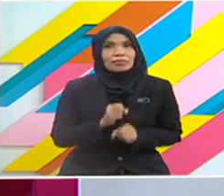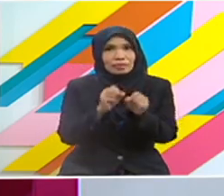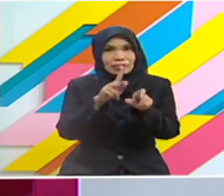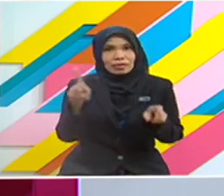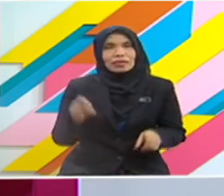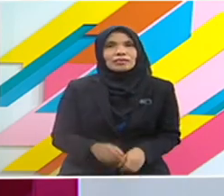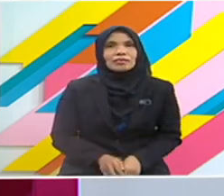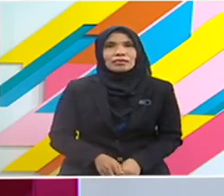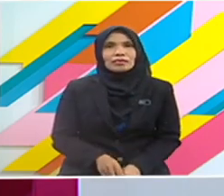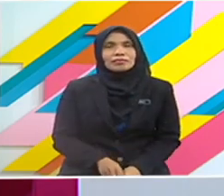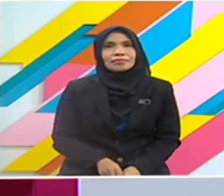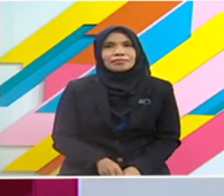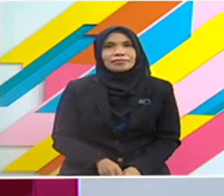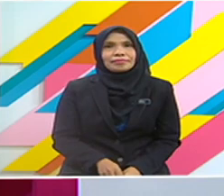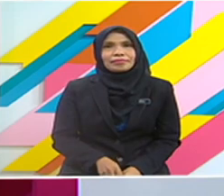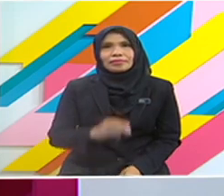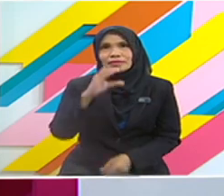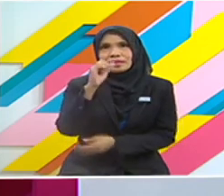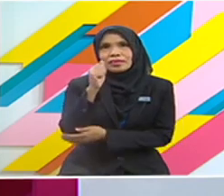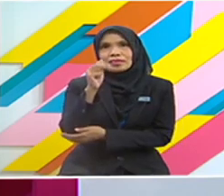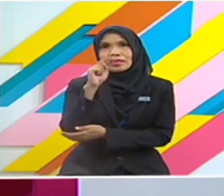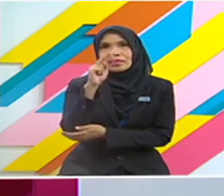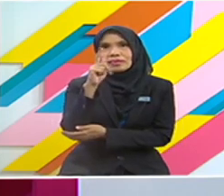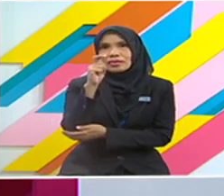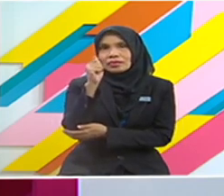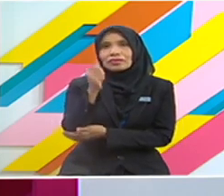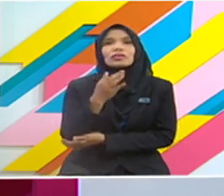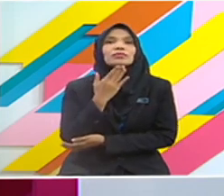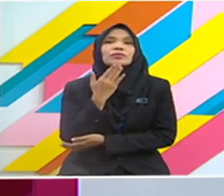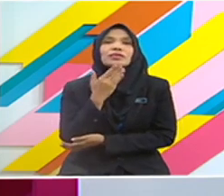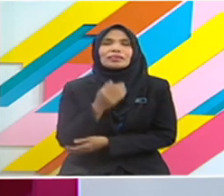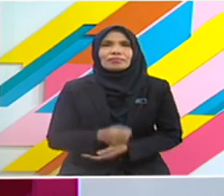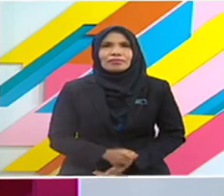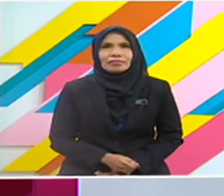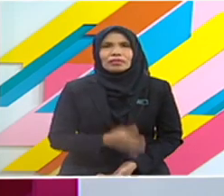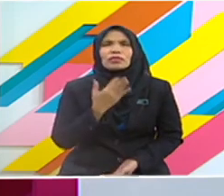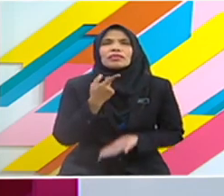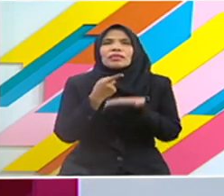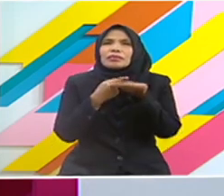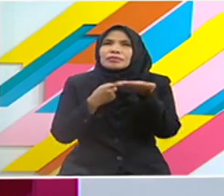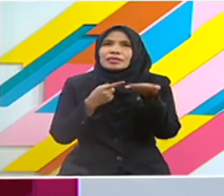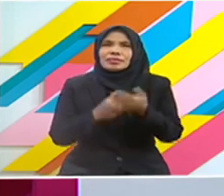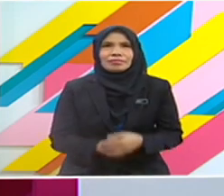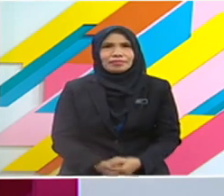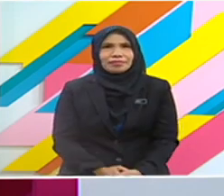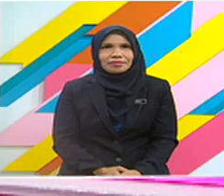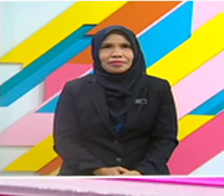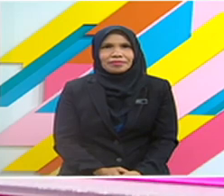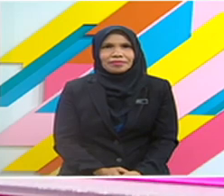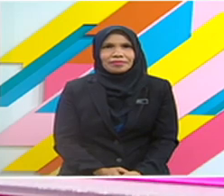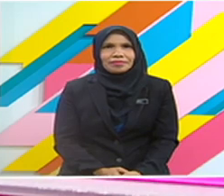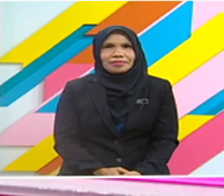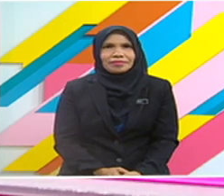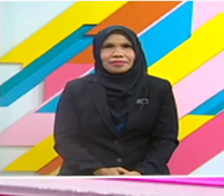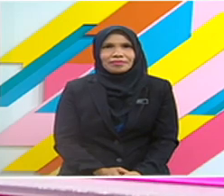Yeah. Okey, warna apa Kak Rina, nampak tak? Nampak. Warna apa ni? Sama ada kita panggil dia warna oranye atau warna